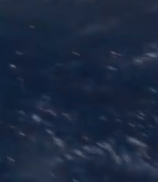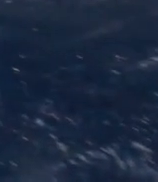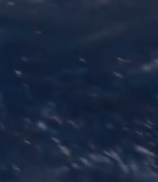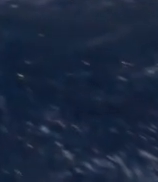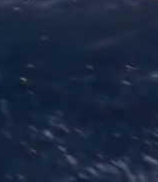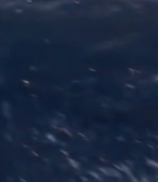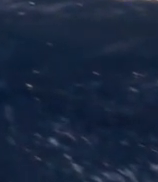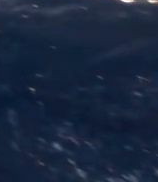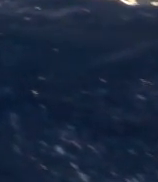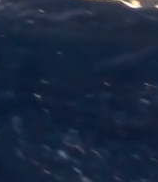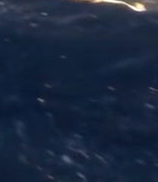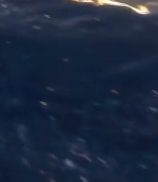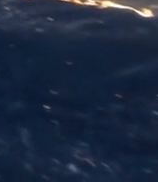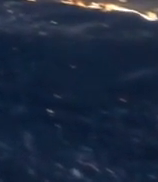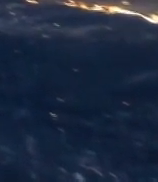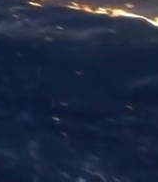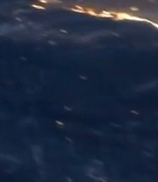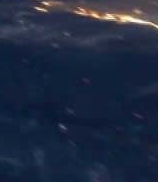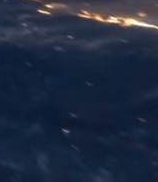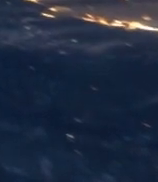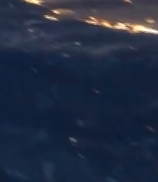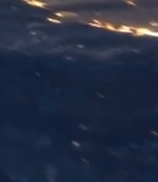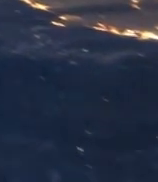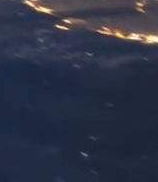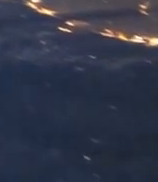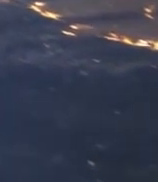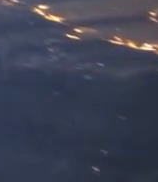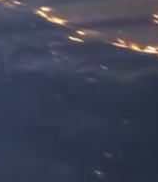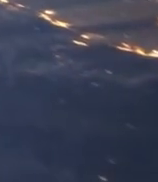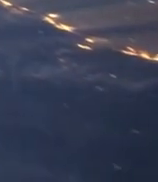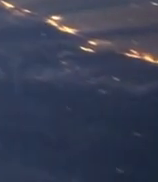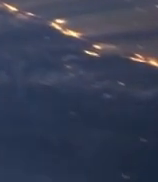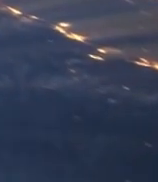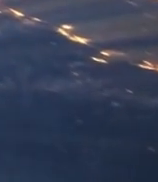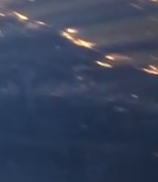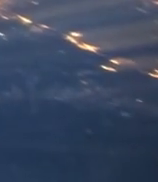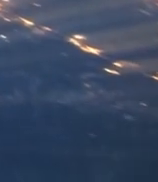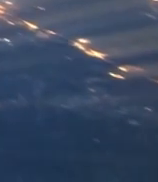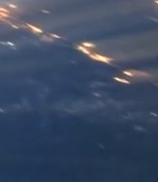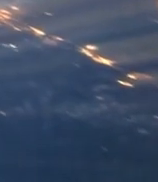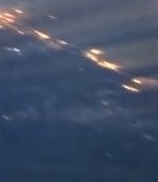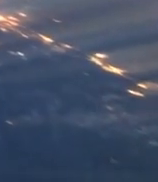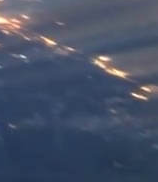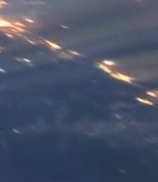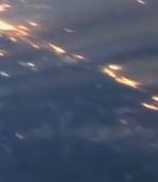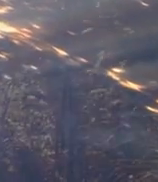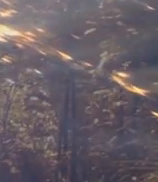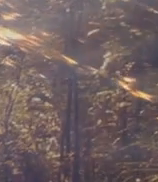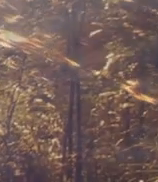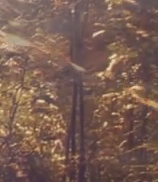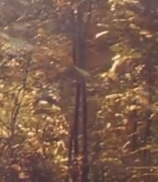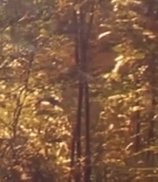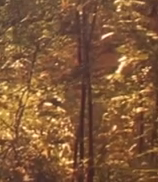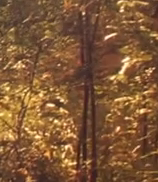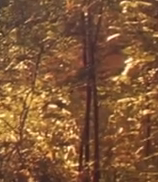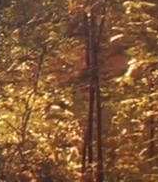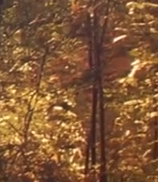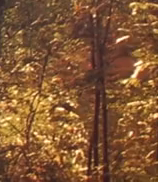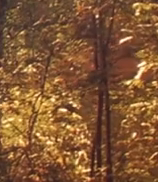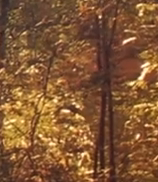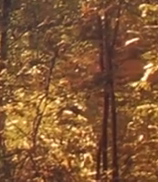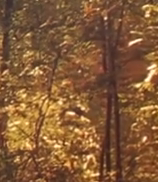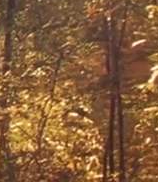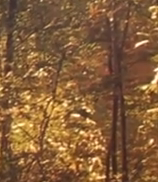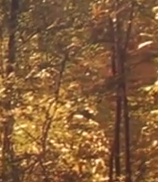определяем. И то, что мы не видим, оно проявляется. В книге Йова написано, если ты определил